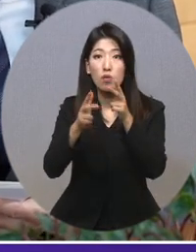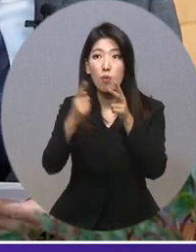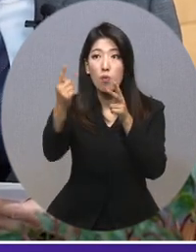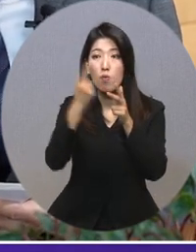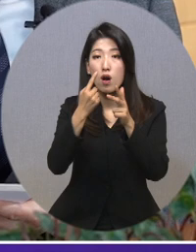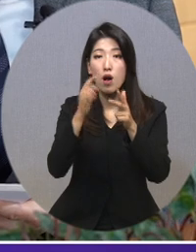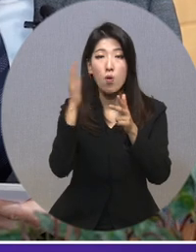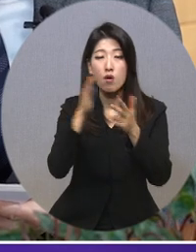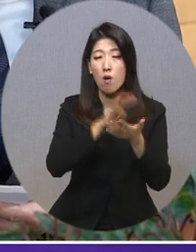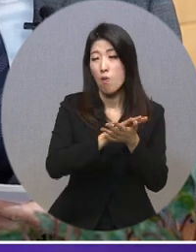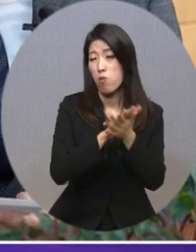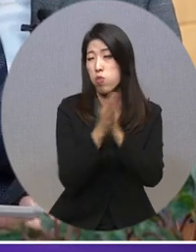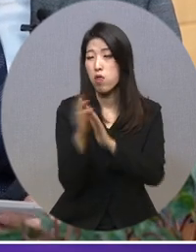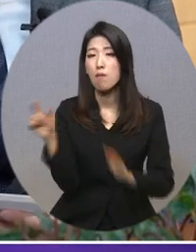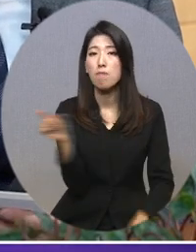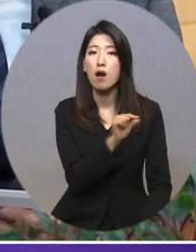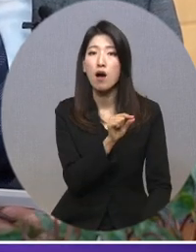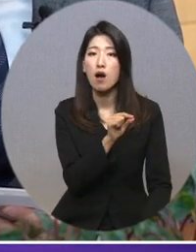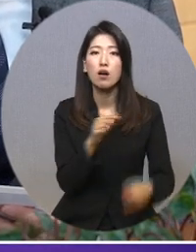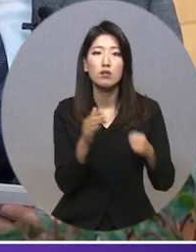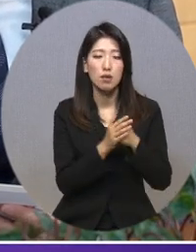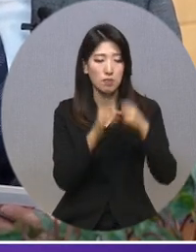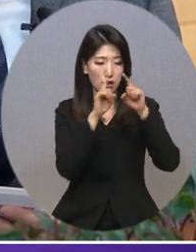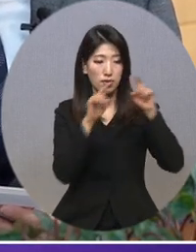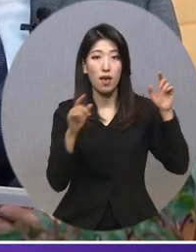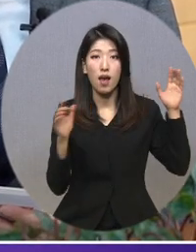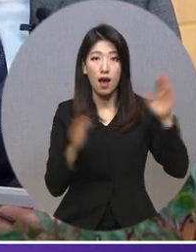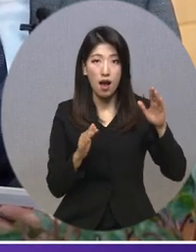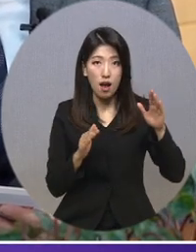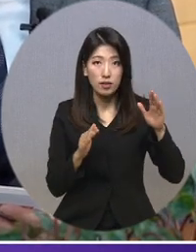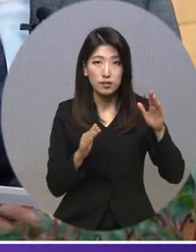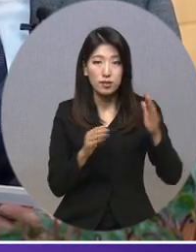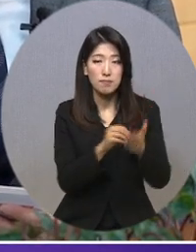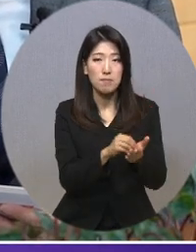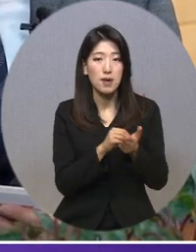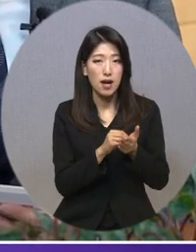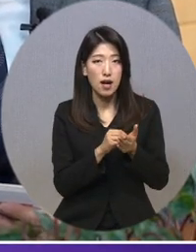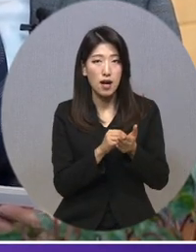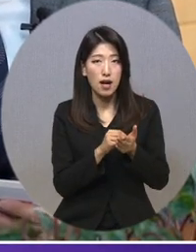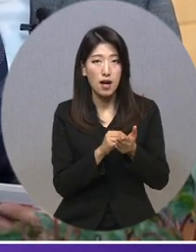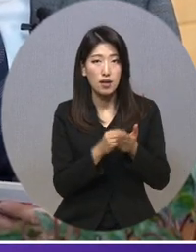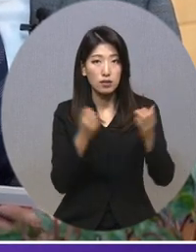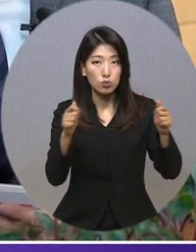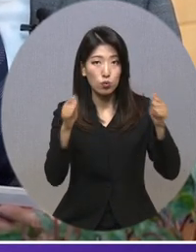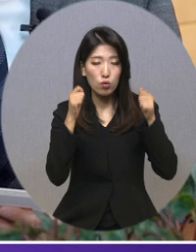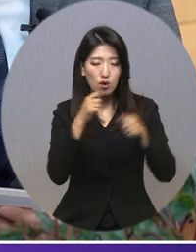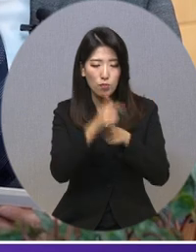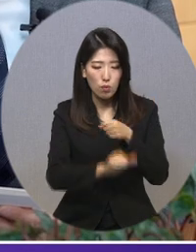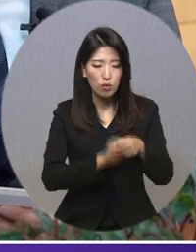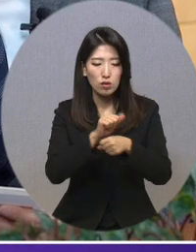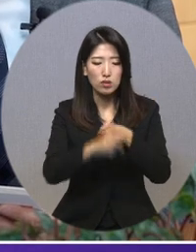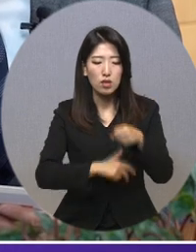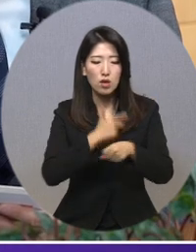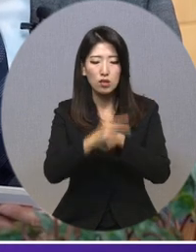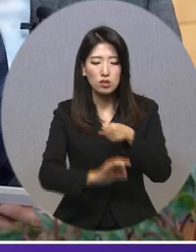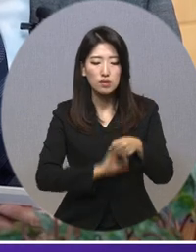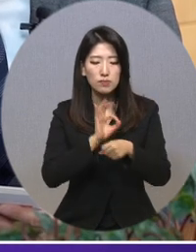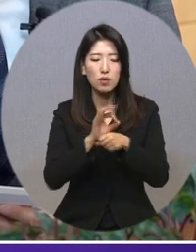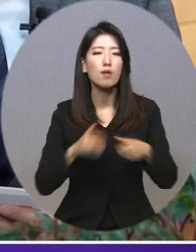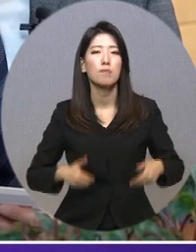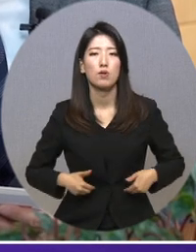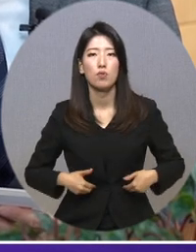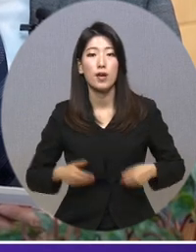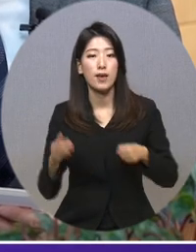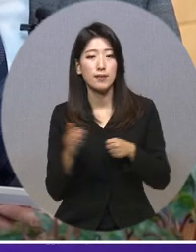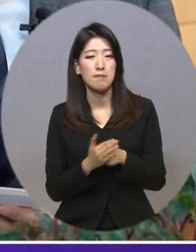있잖아요. 네네. 사실 중요한 것은 학생들이 들어와서 졸업을 때까지는 짧게는 4년, 길게는 7년, 10년 이상이 걸리기 때문에 미래지향적인 교육을